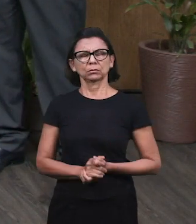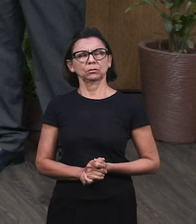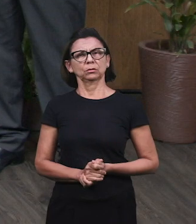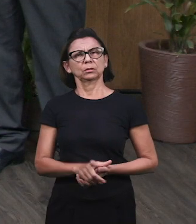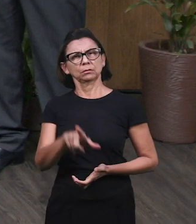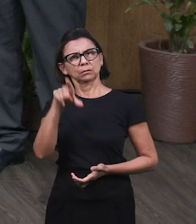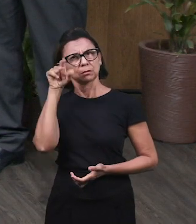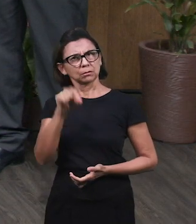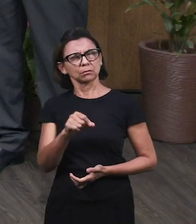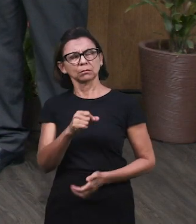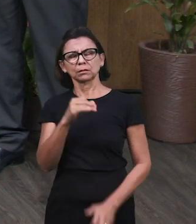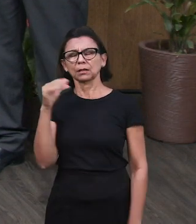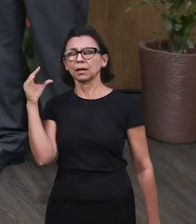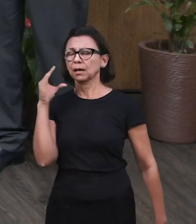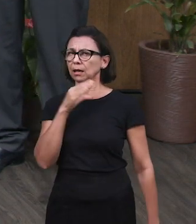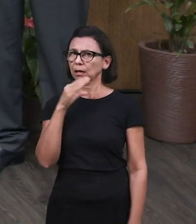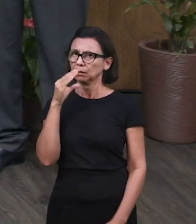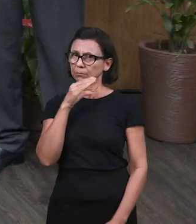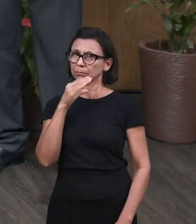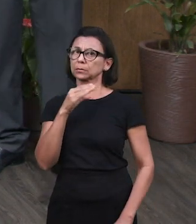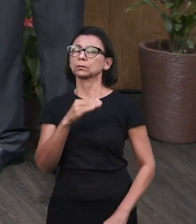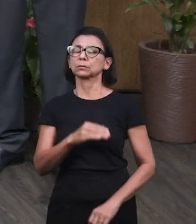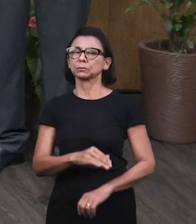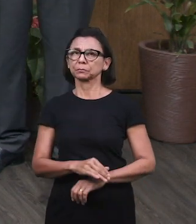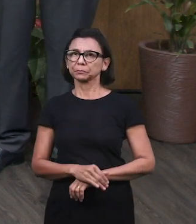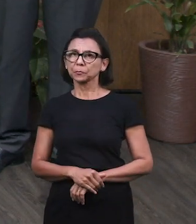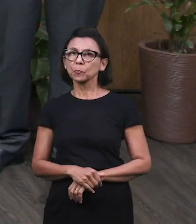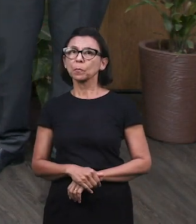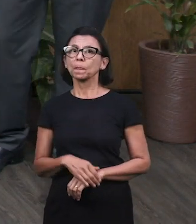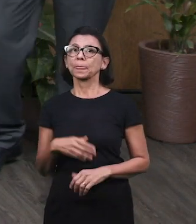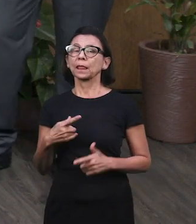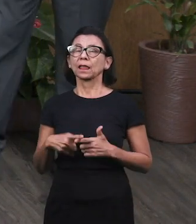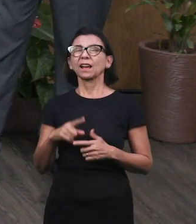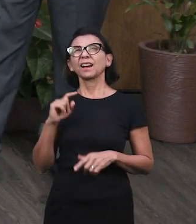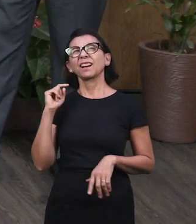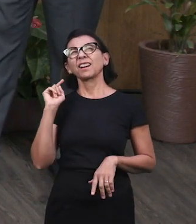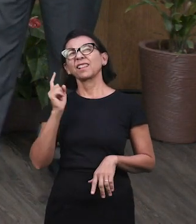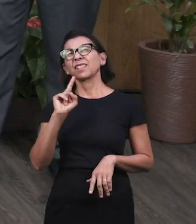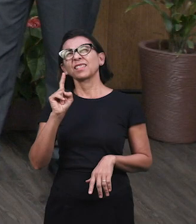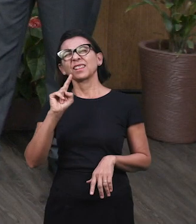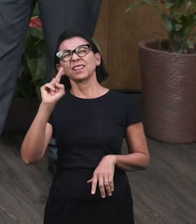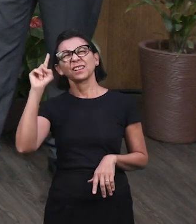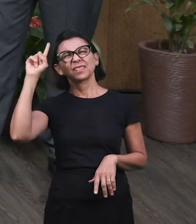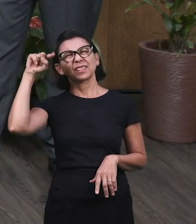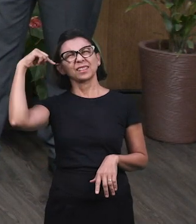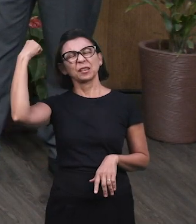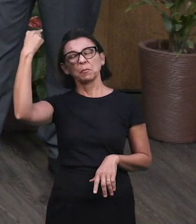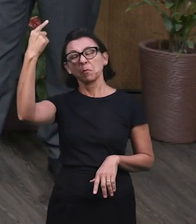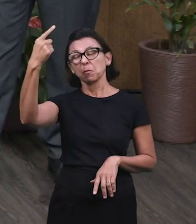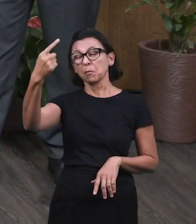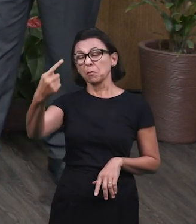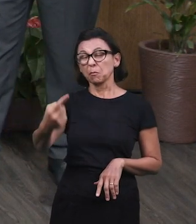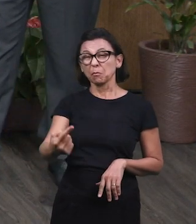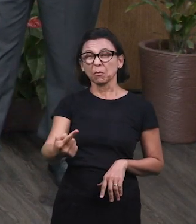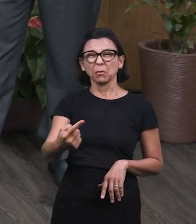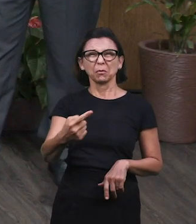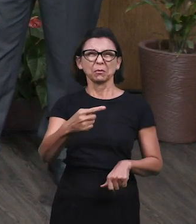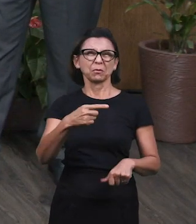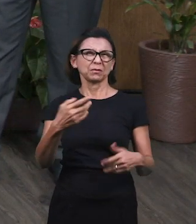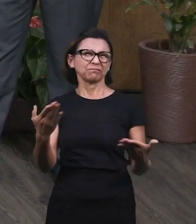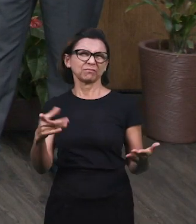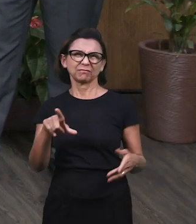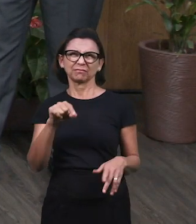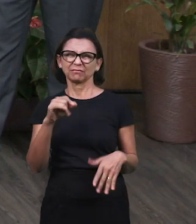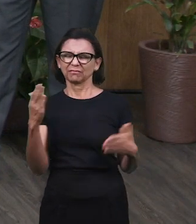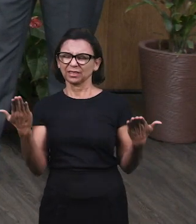l'homme, il retarde, il laisse pour un autre moment, à ce moment, il